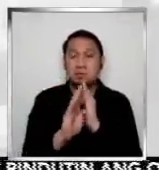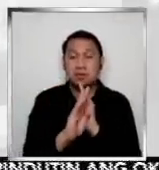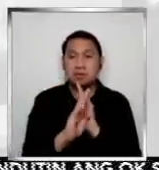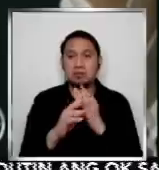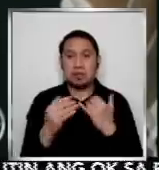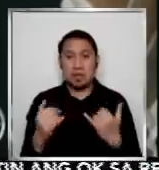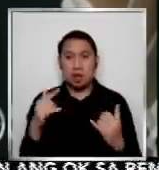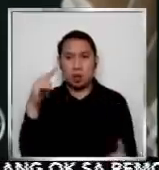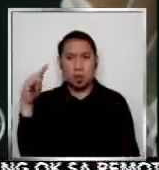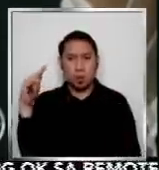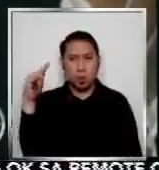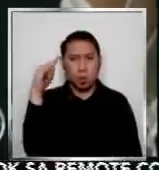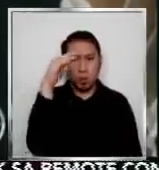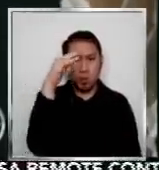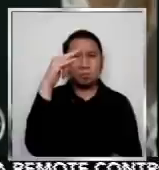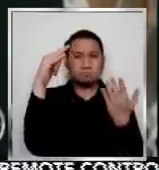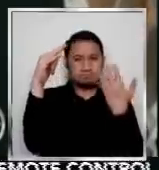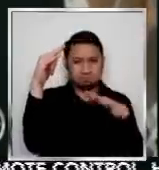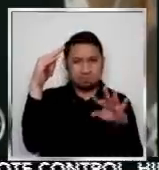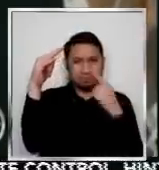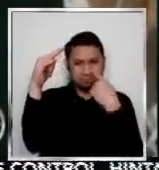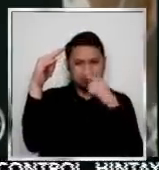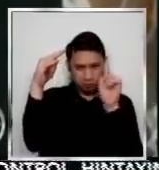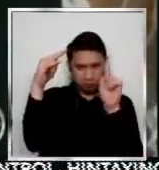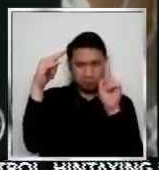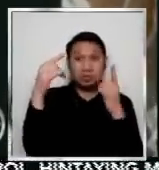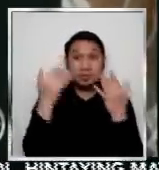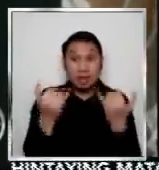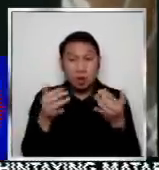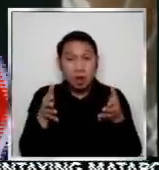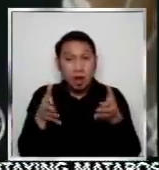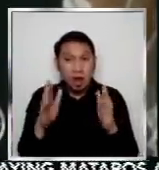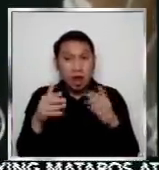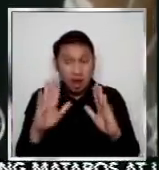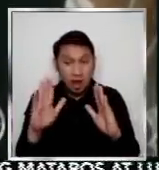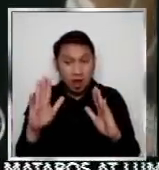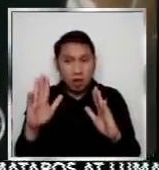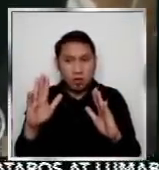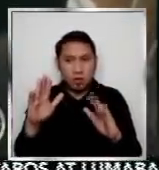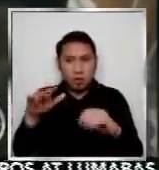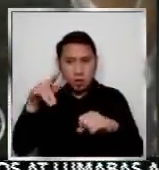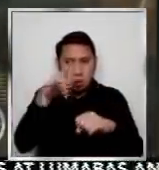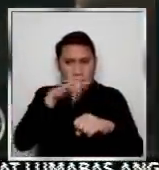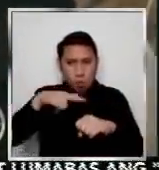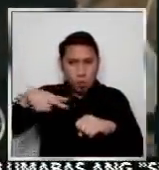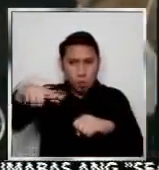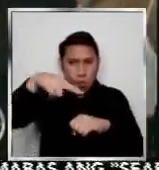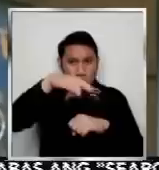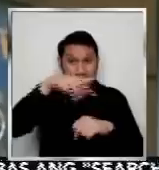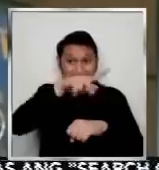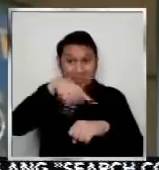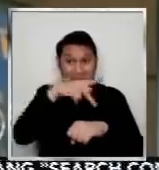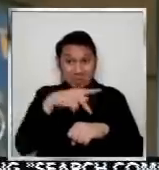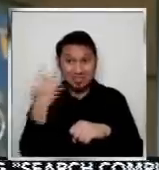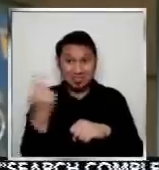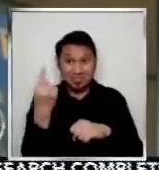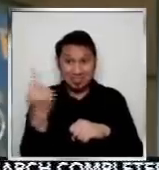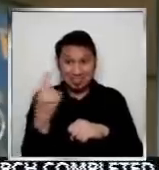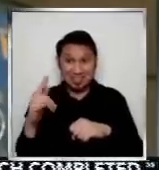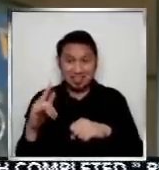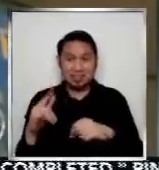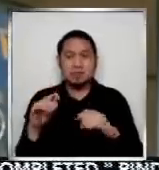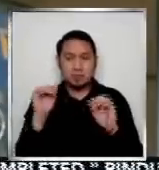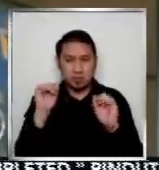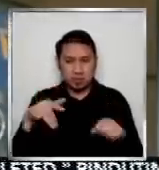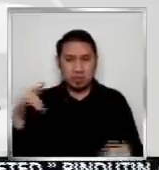na rin. Iaalaw po namin na magkaroon ng domestic air operation dun po sa GCQ